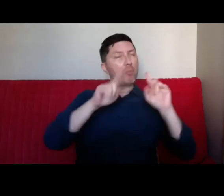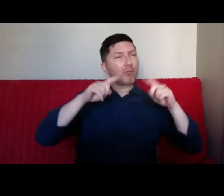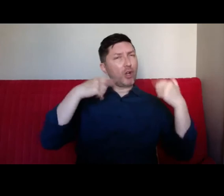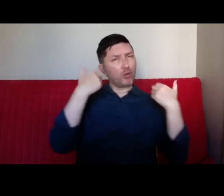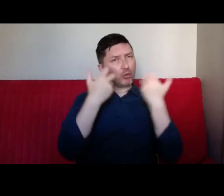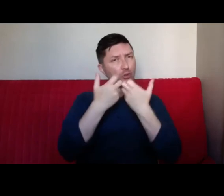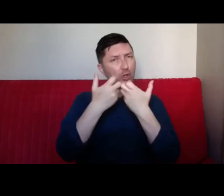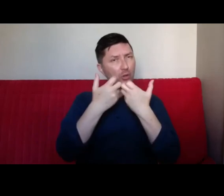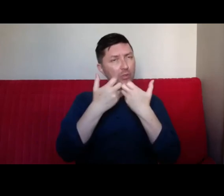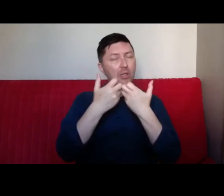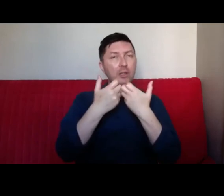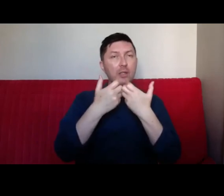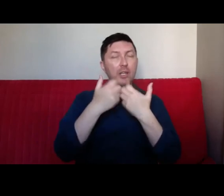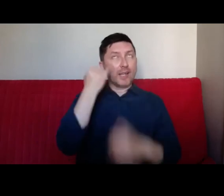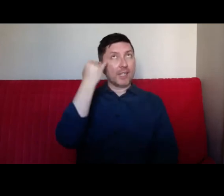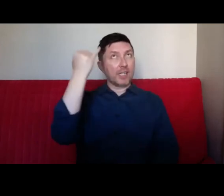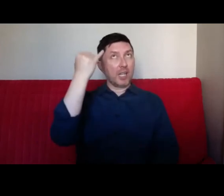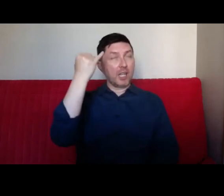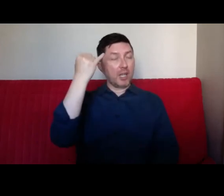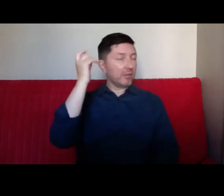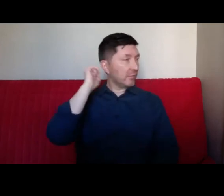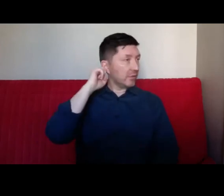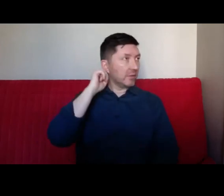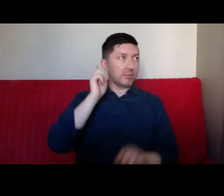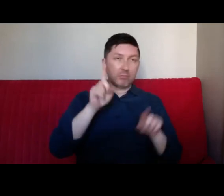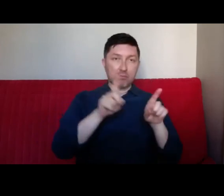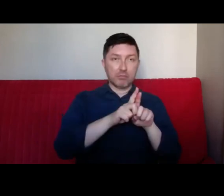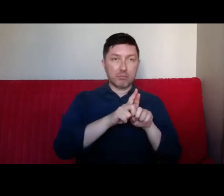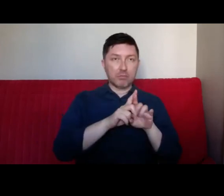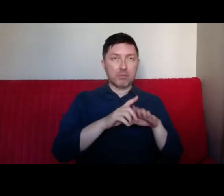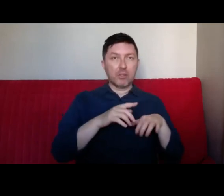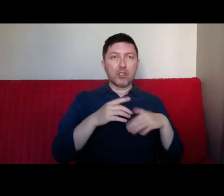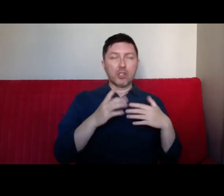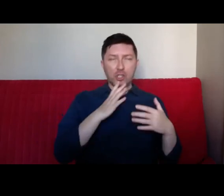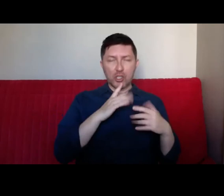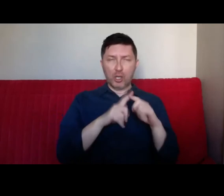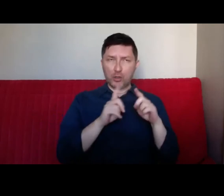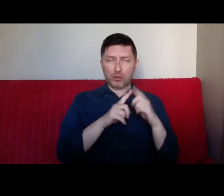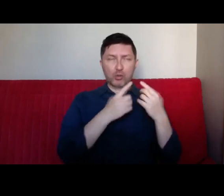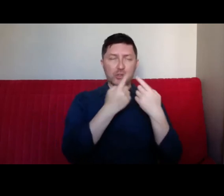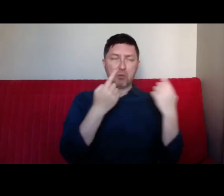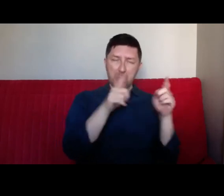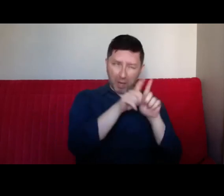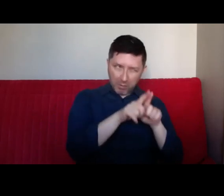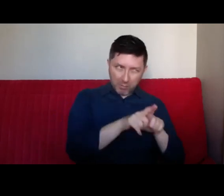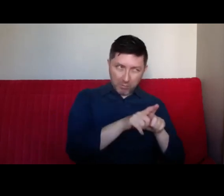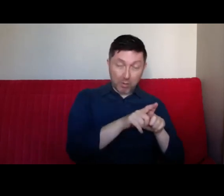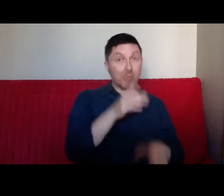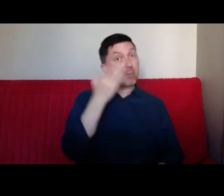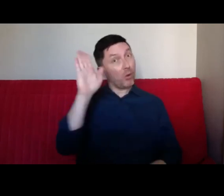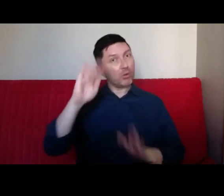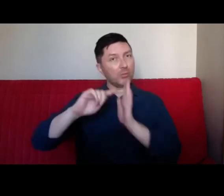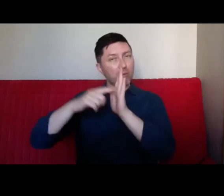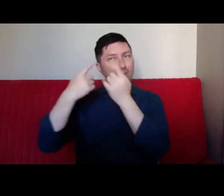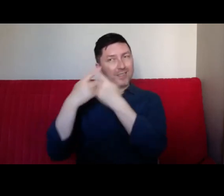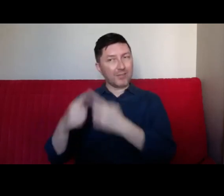under several points of view. And we have to adapt them in our countries. But the content of your